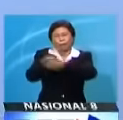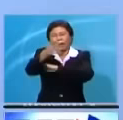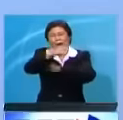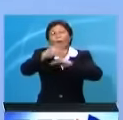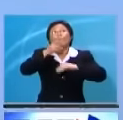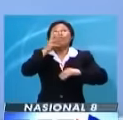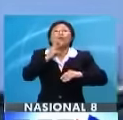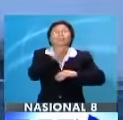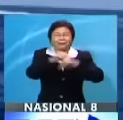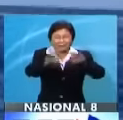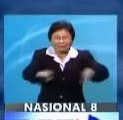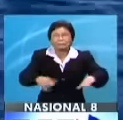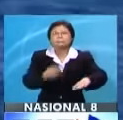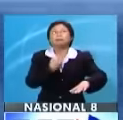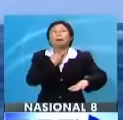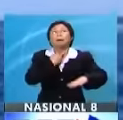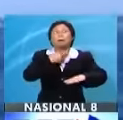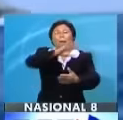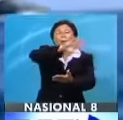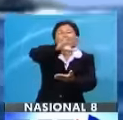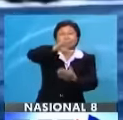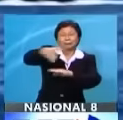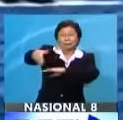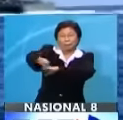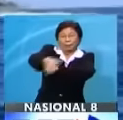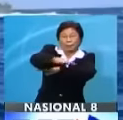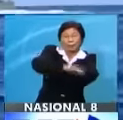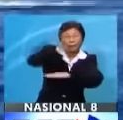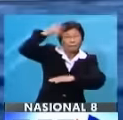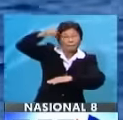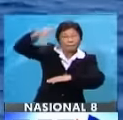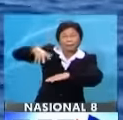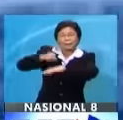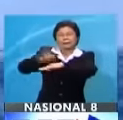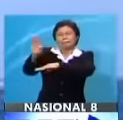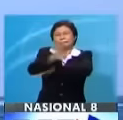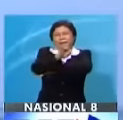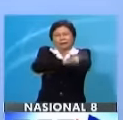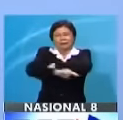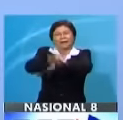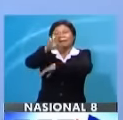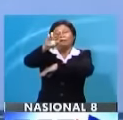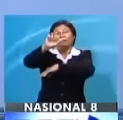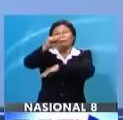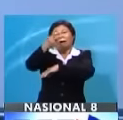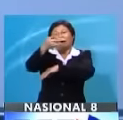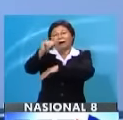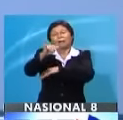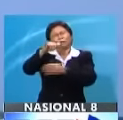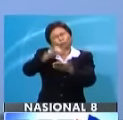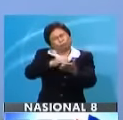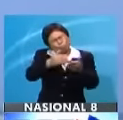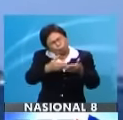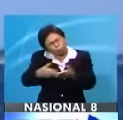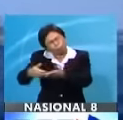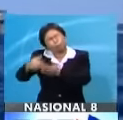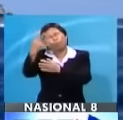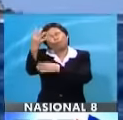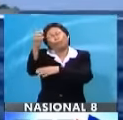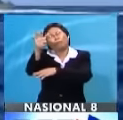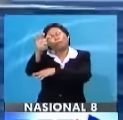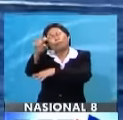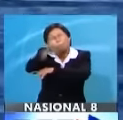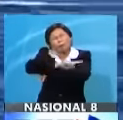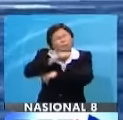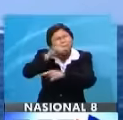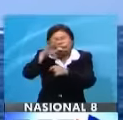kanak-kanak masih terkandas di perairan Myanmar di barat negeri Rakhine. Keadaan itu telah berlarutan lebih 40 hari dengan kekurangan